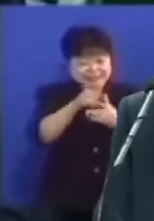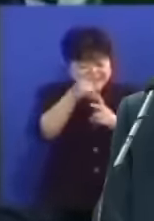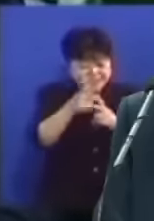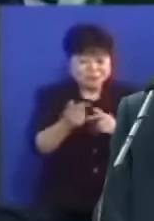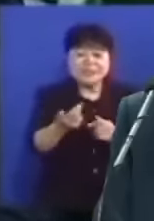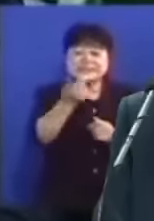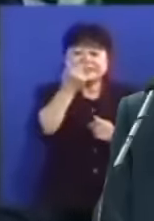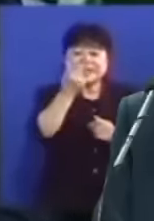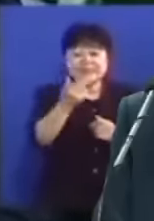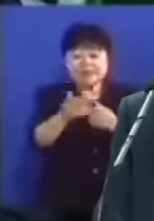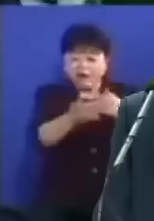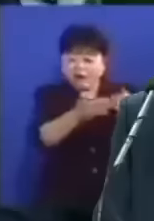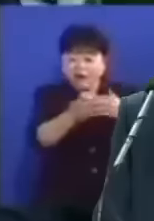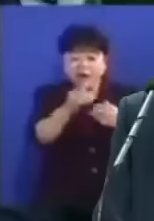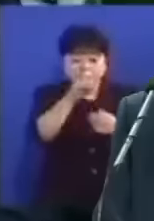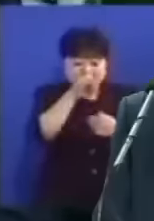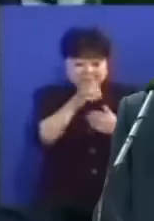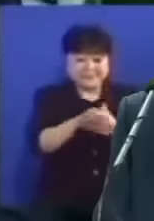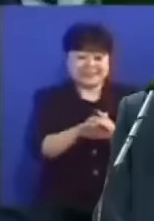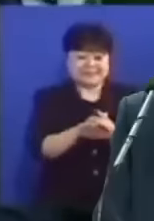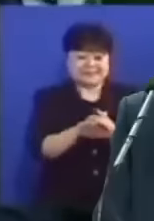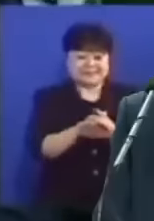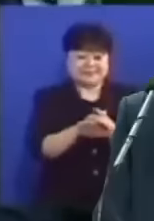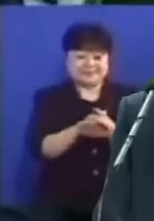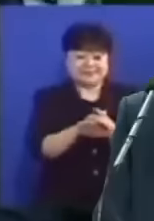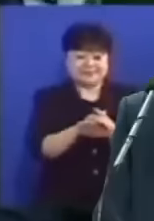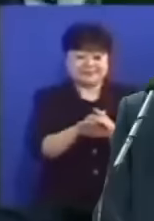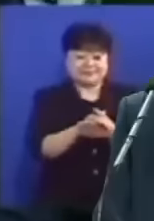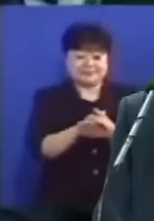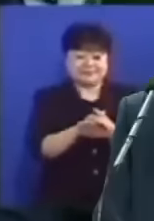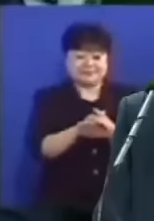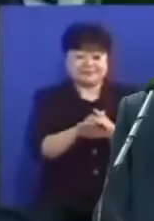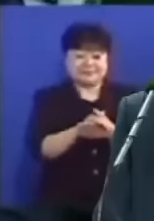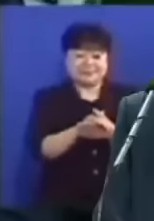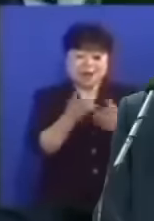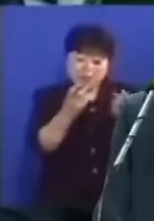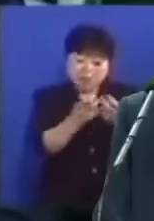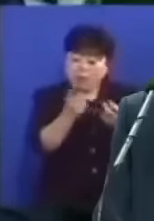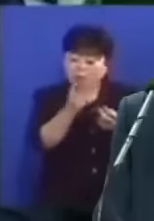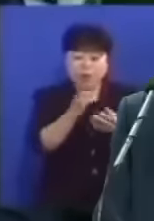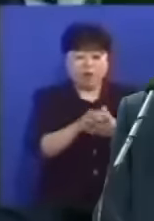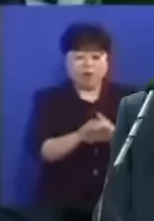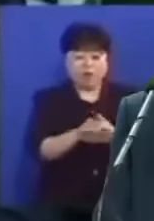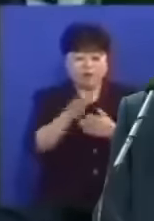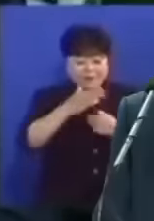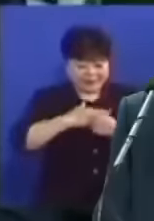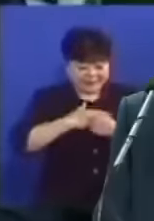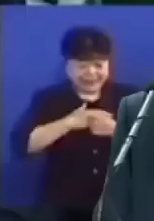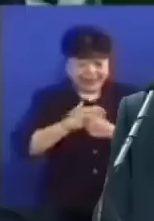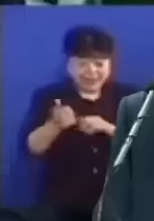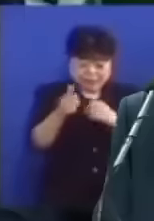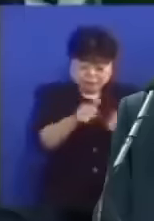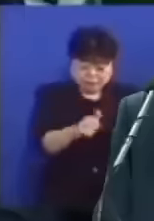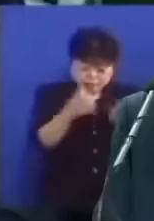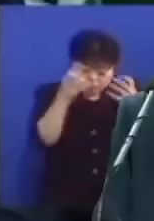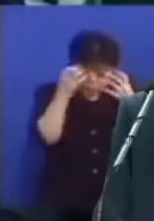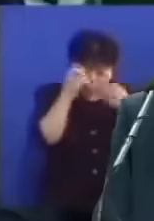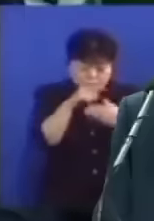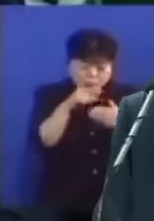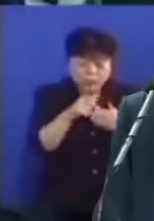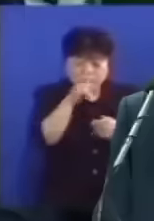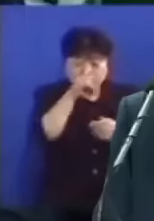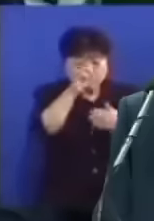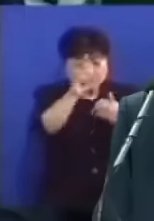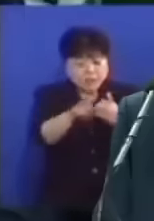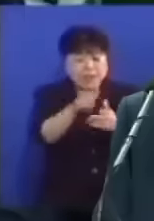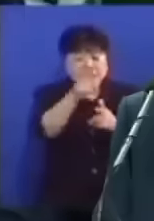예수님의 생명을 많이 체험하지요. 왜 어떻게 체험하느냐? 내가 죽는 고통 속에 있을